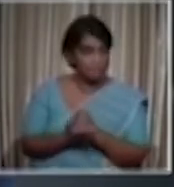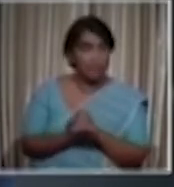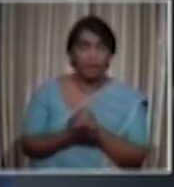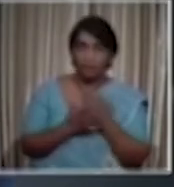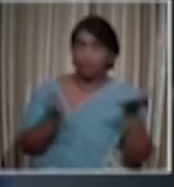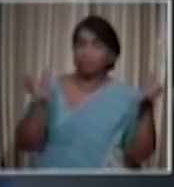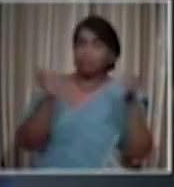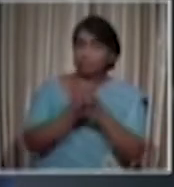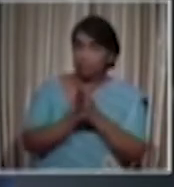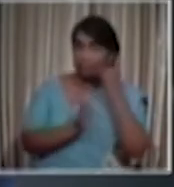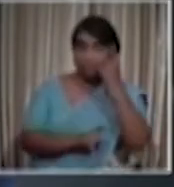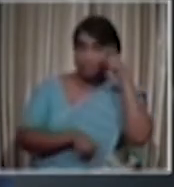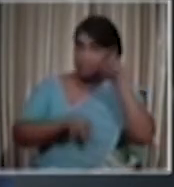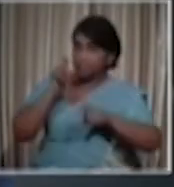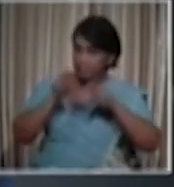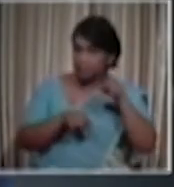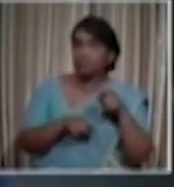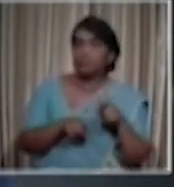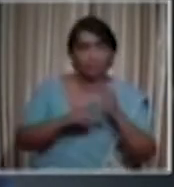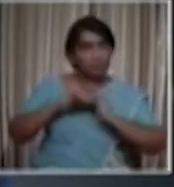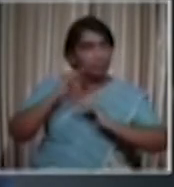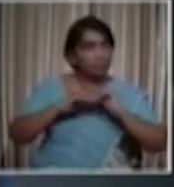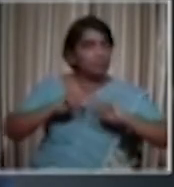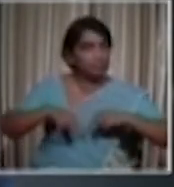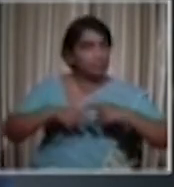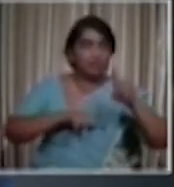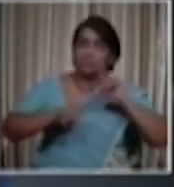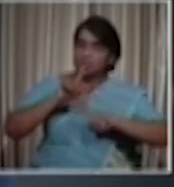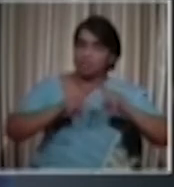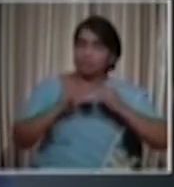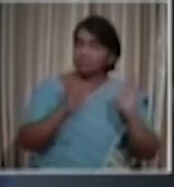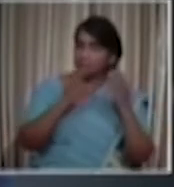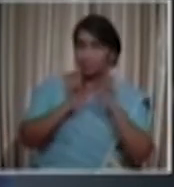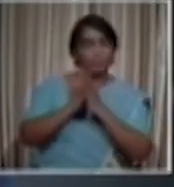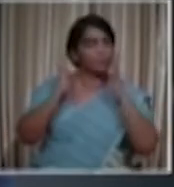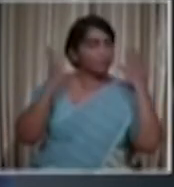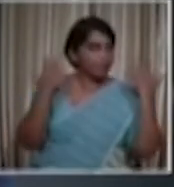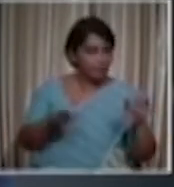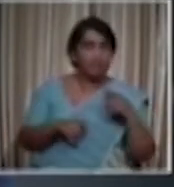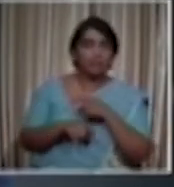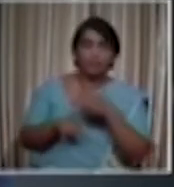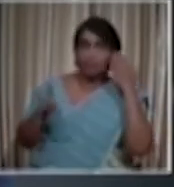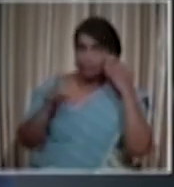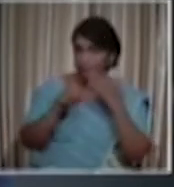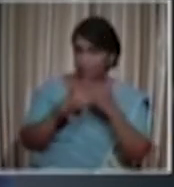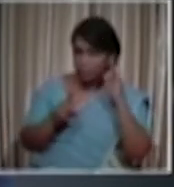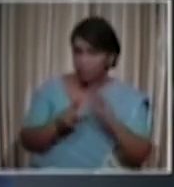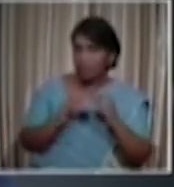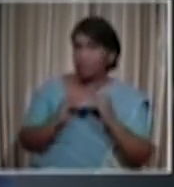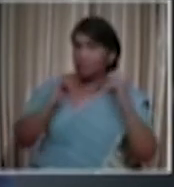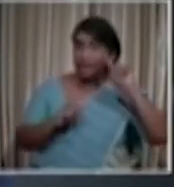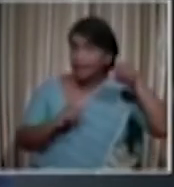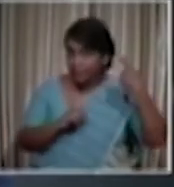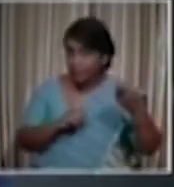අදාළ විද්‍යුත්හා නිලධාරීනුත් ක්‍රමානුකූලව සාකච්ඡා වට රාශියක් පවත්වලා තියෙනවා. ඒ පිළිබඳ ඇතිවිලා තියෙන ප්‍රගතිය පිළිබඳ